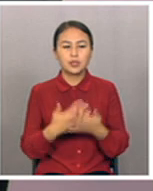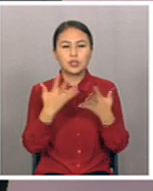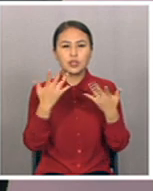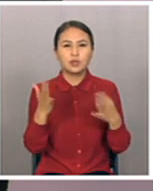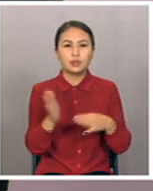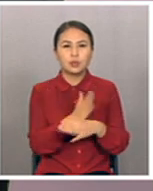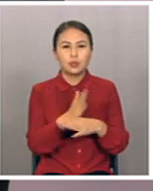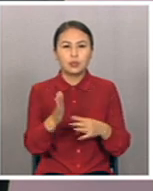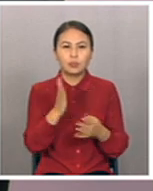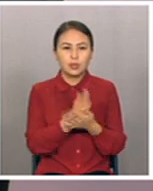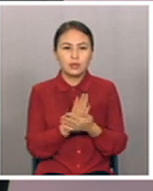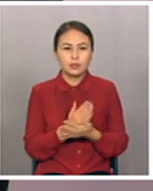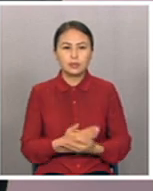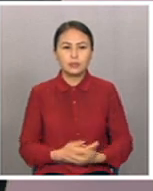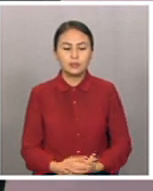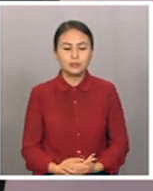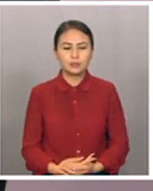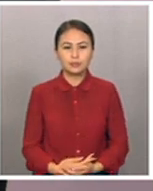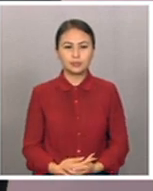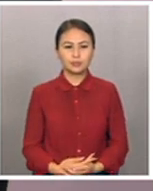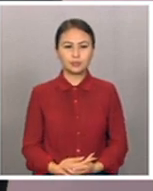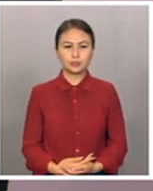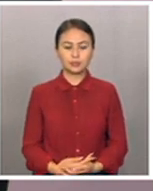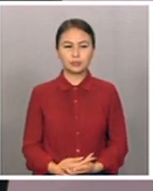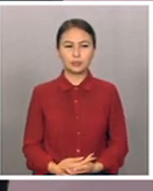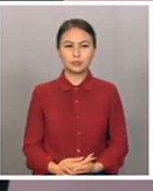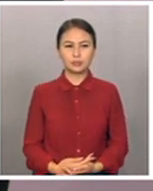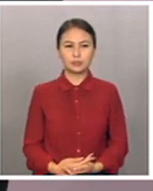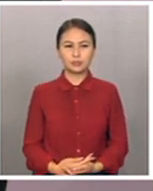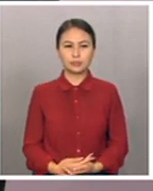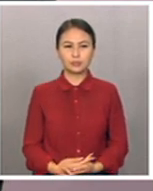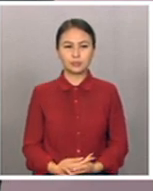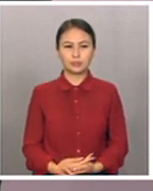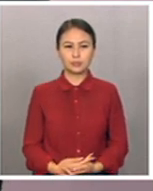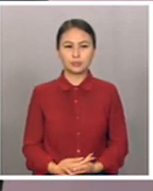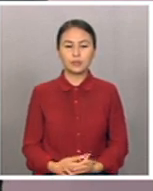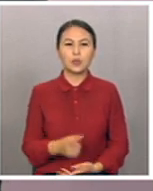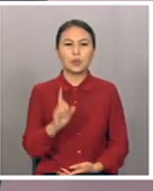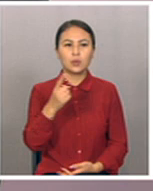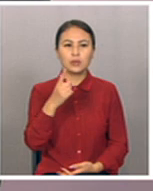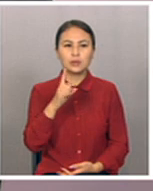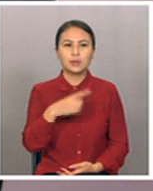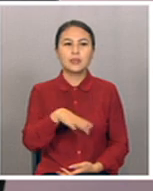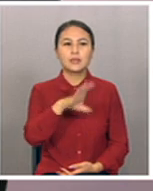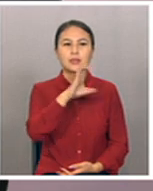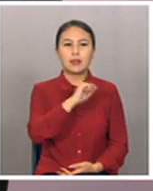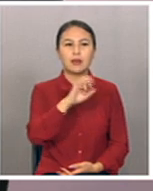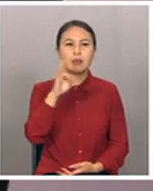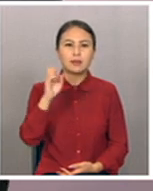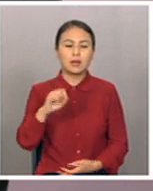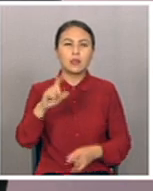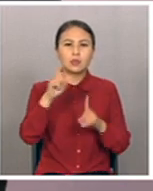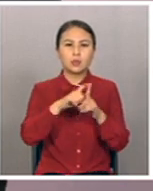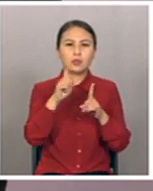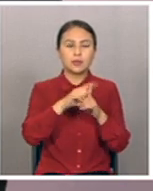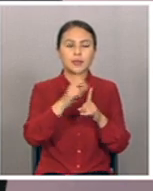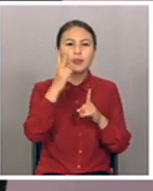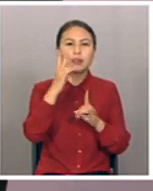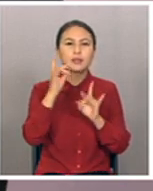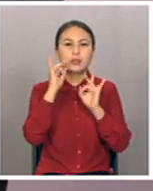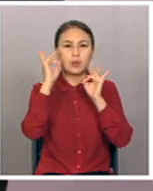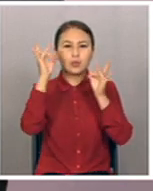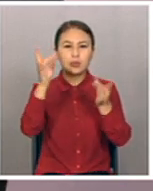бар? Дұрыс. Екі буын бар. Өйткені сана сөзінде екі дауысты дыбыс